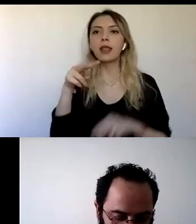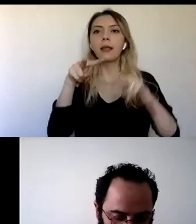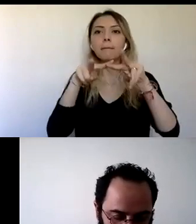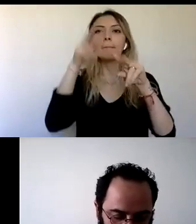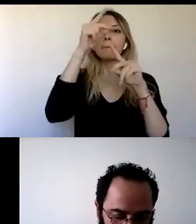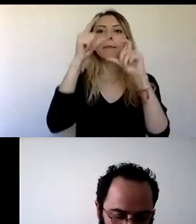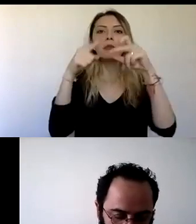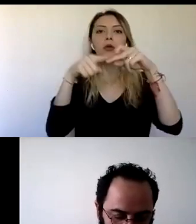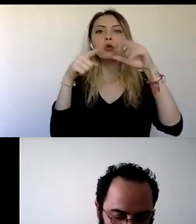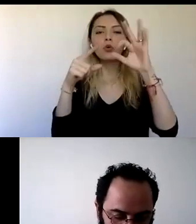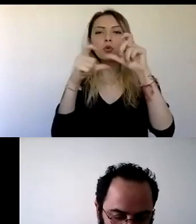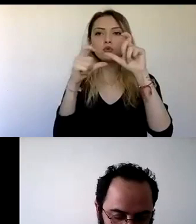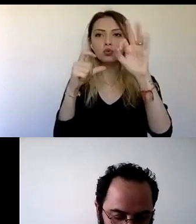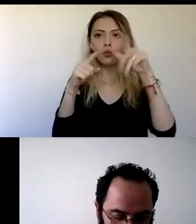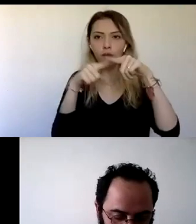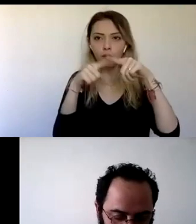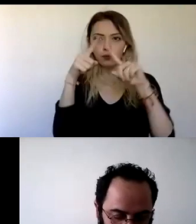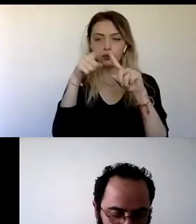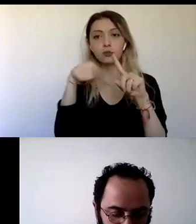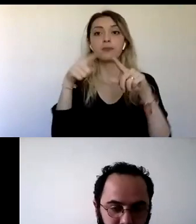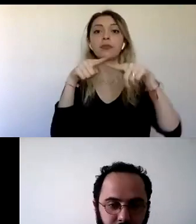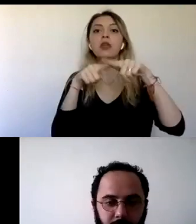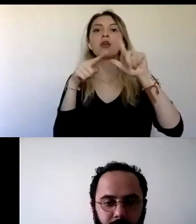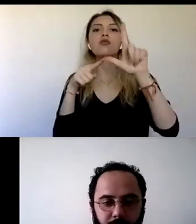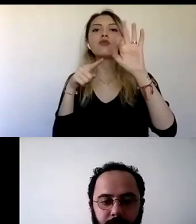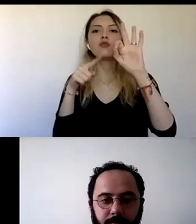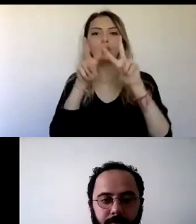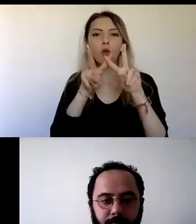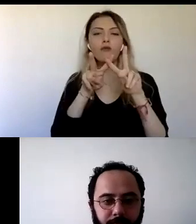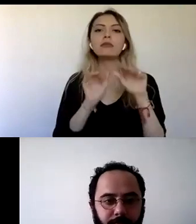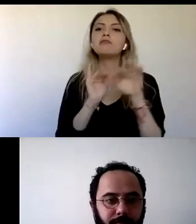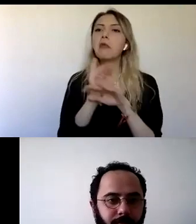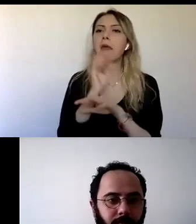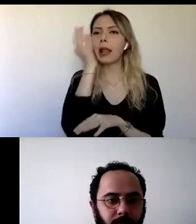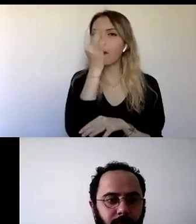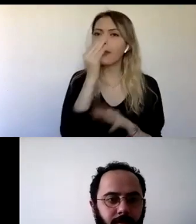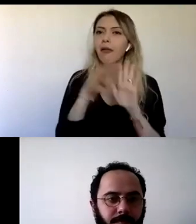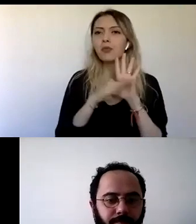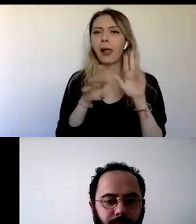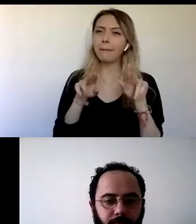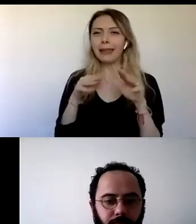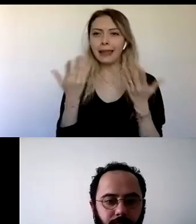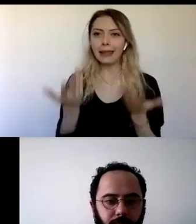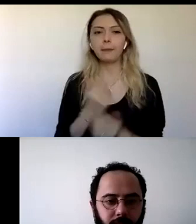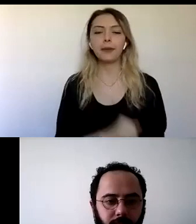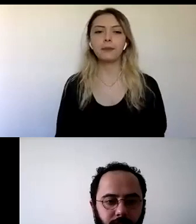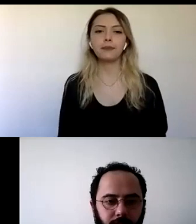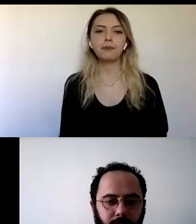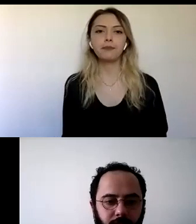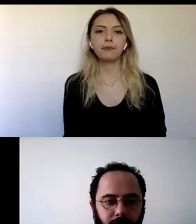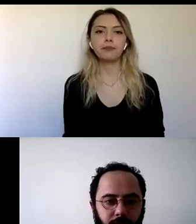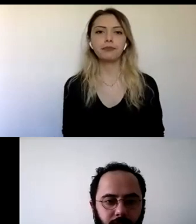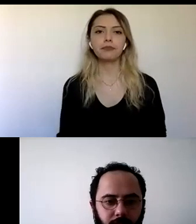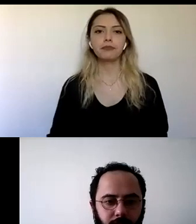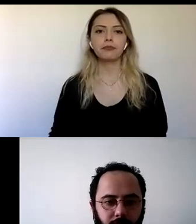var. Microsoft Flow. Bunlar aslında hayat kolaylaştıran araçlar gibi deniyor. Bir takım ilişkiler sağlıyor. Yine